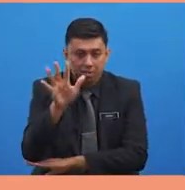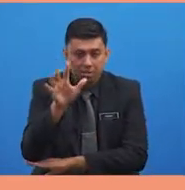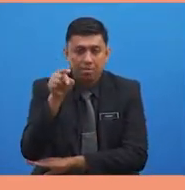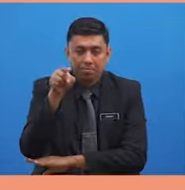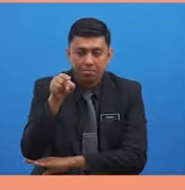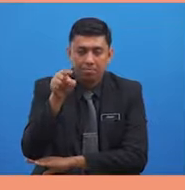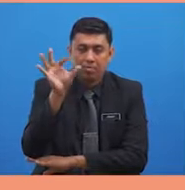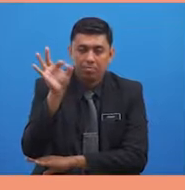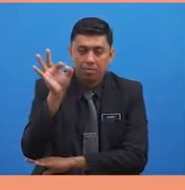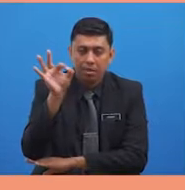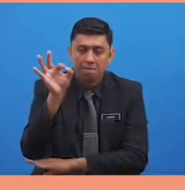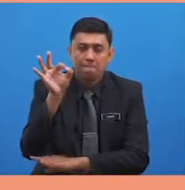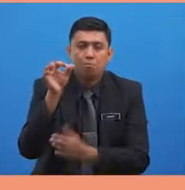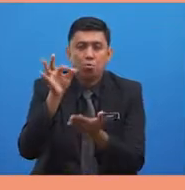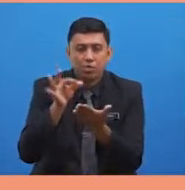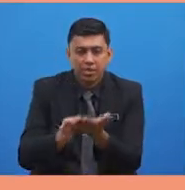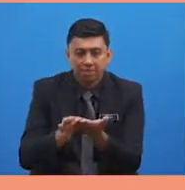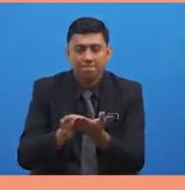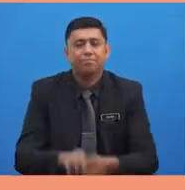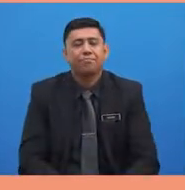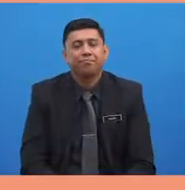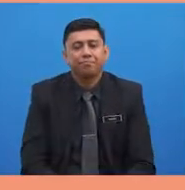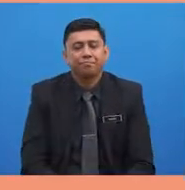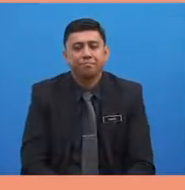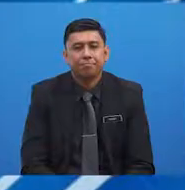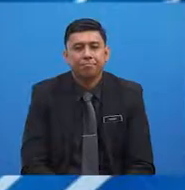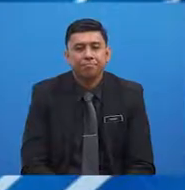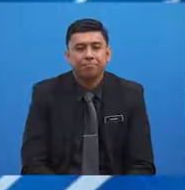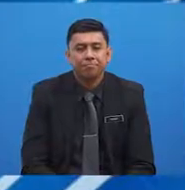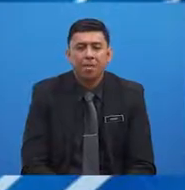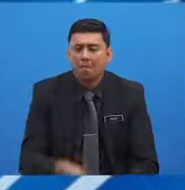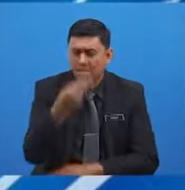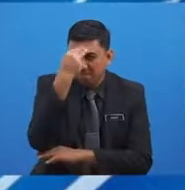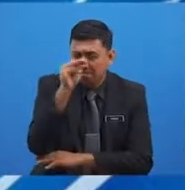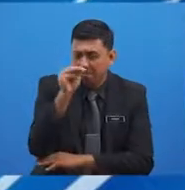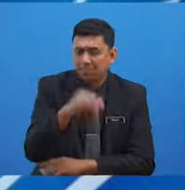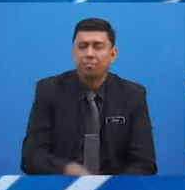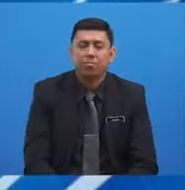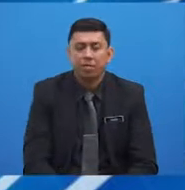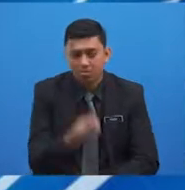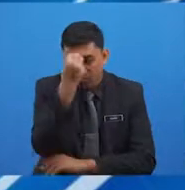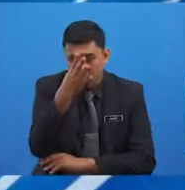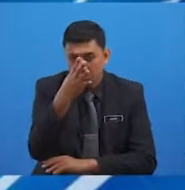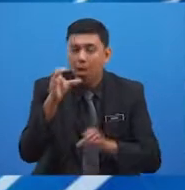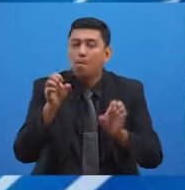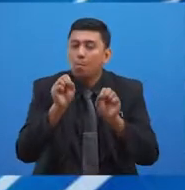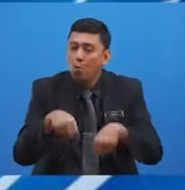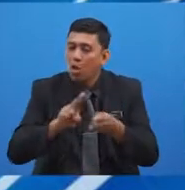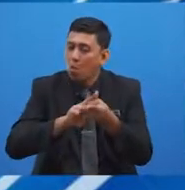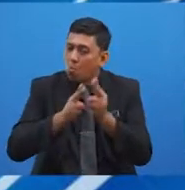25 dan 90 sen. Maka pengisytiharan pemboleh